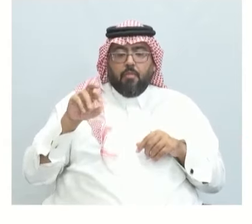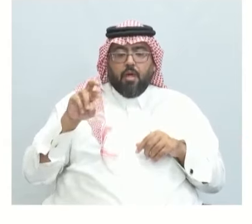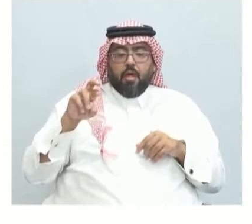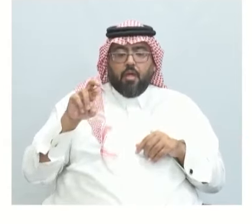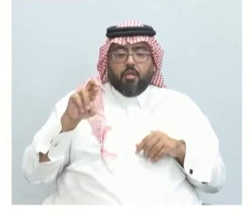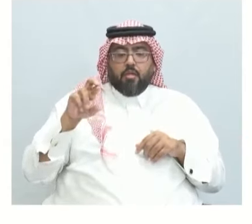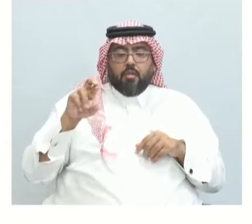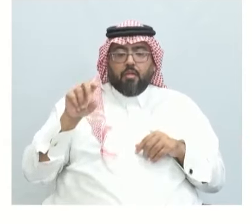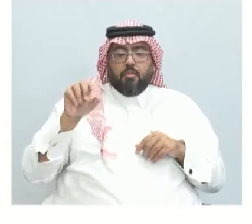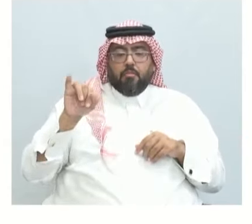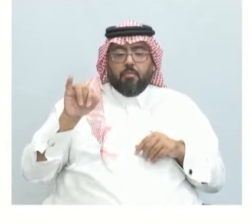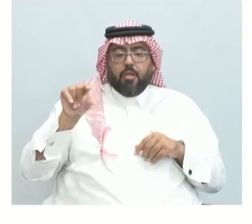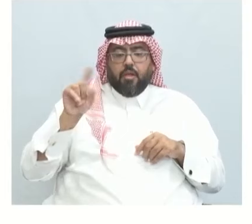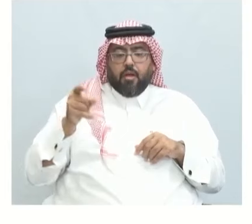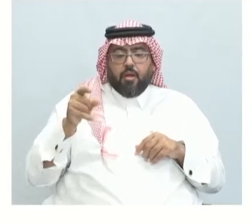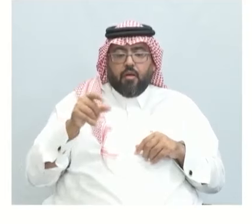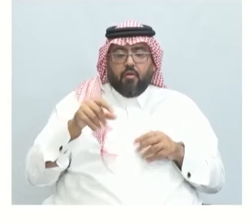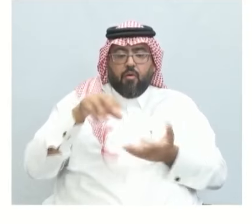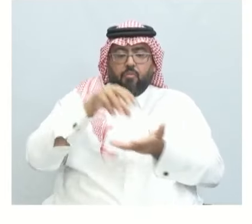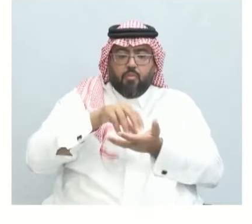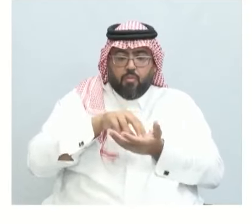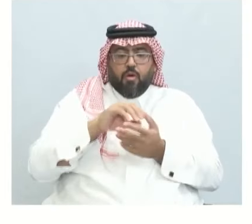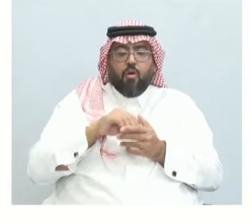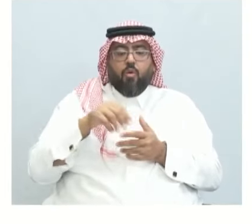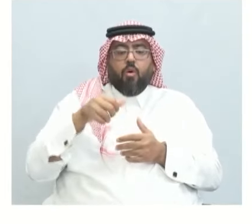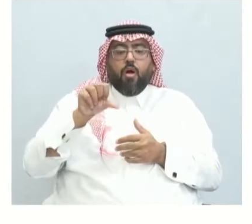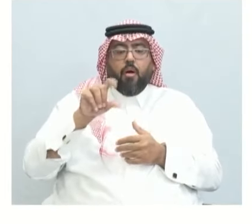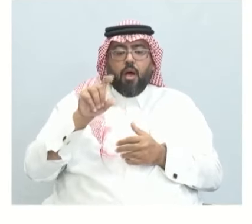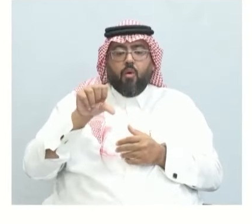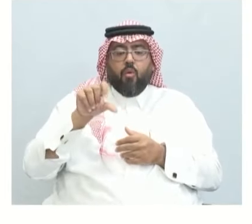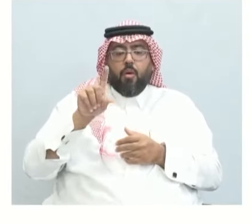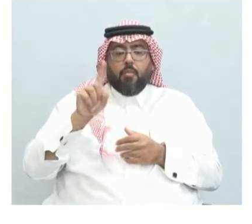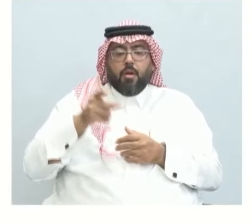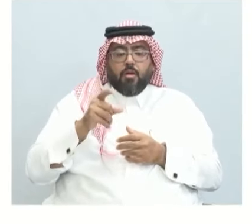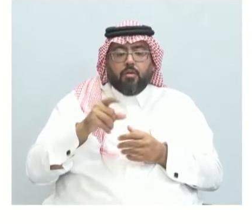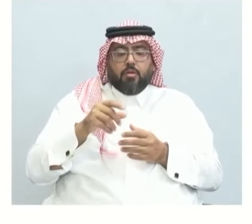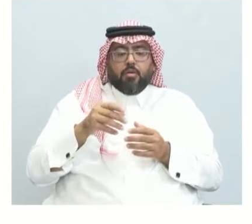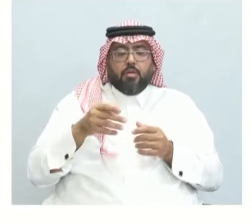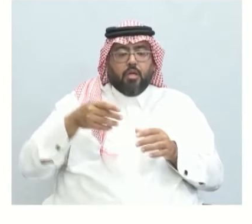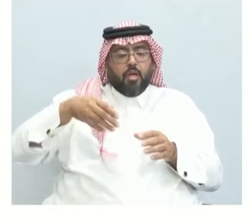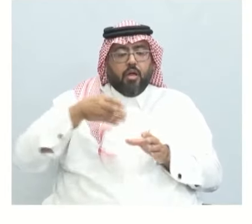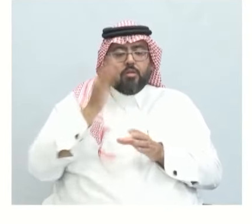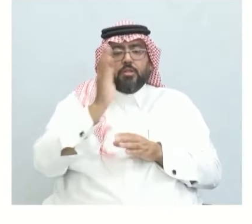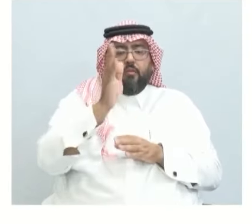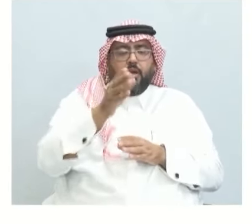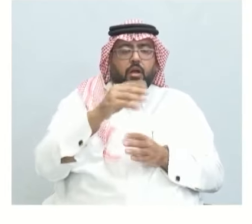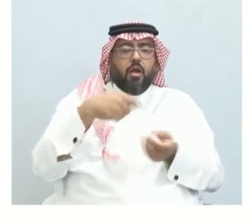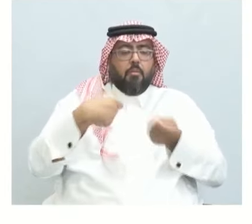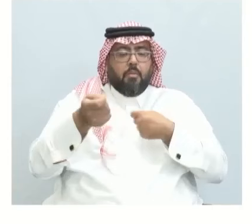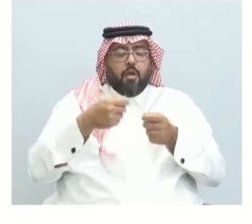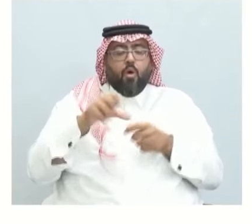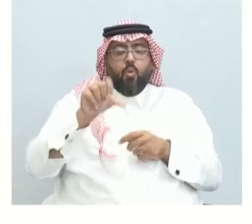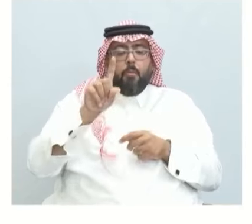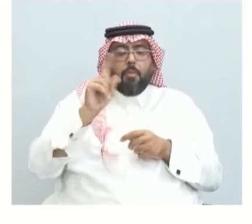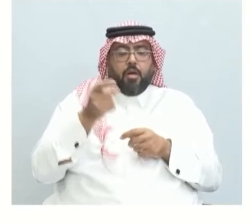وسكان القرى وتعدادهم قليل وكانوا يعيشون على الزراعه والماشيه والضرب في الارض للتجاره اما اهل الوبر